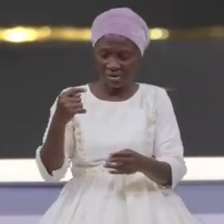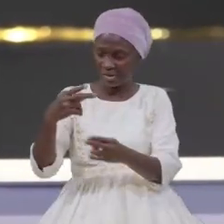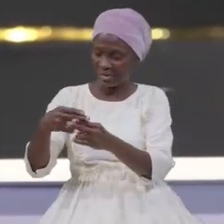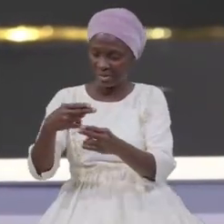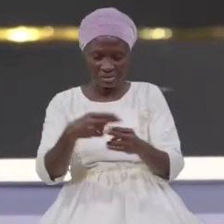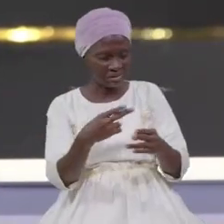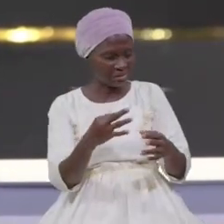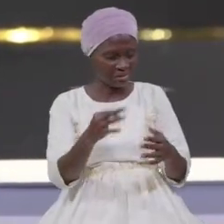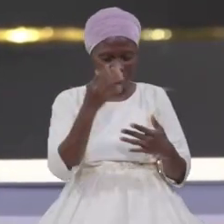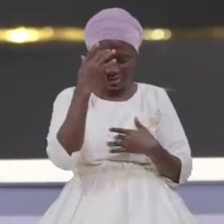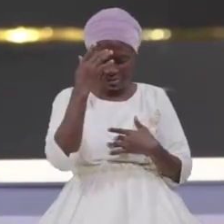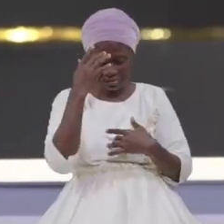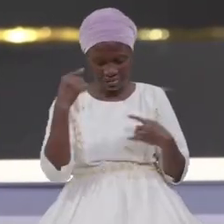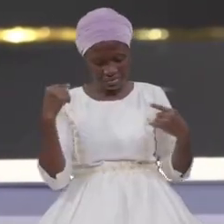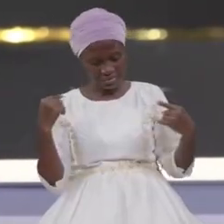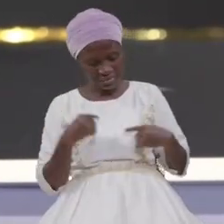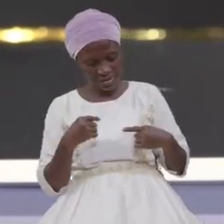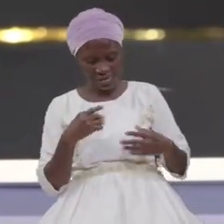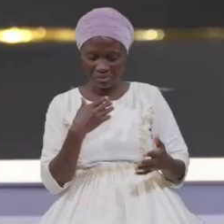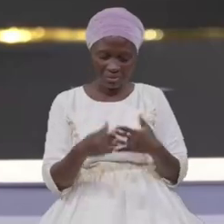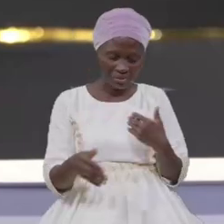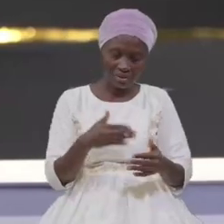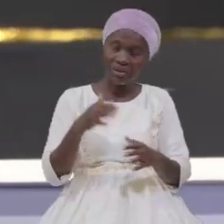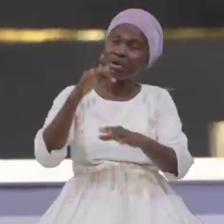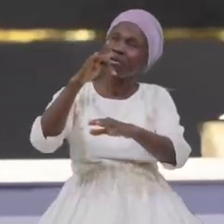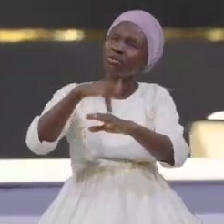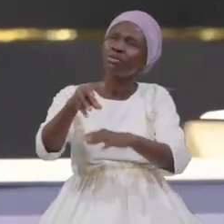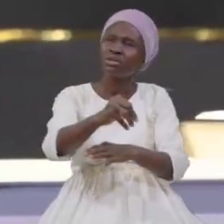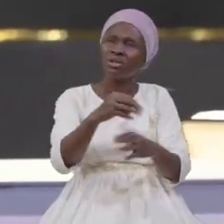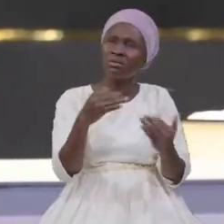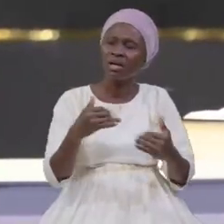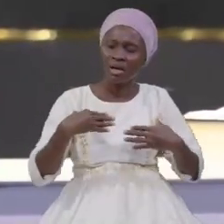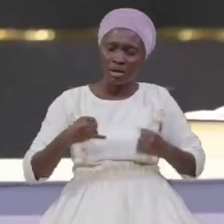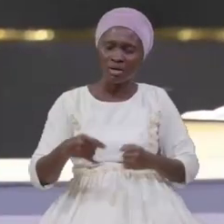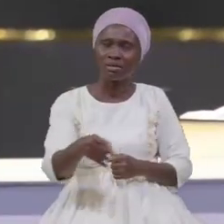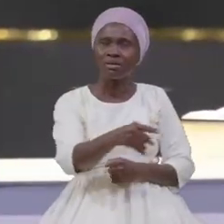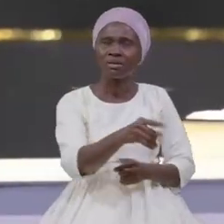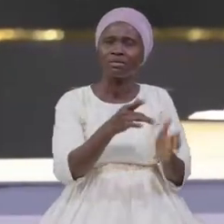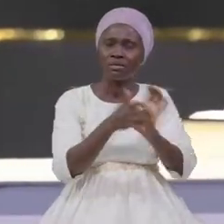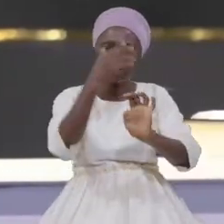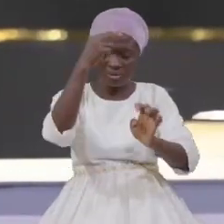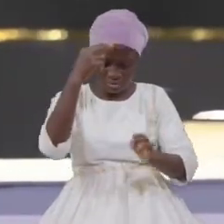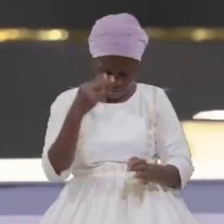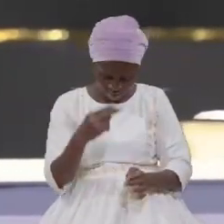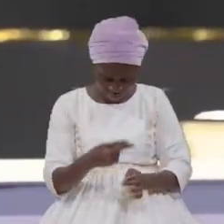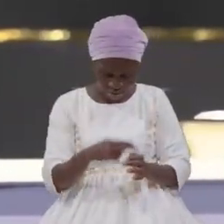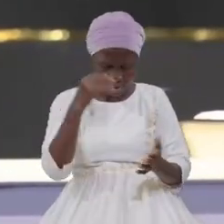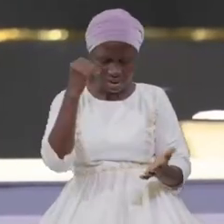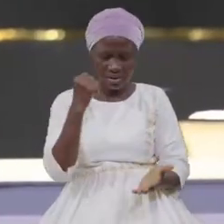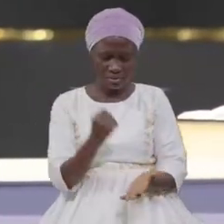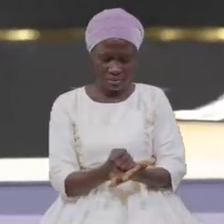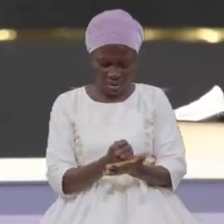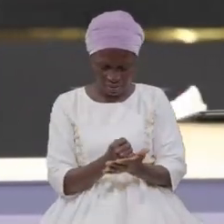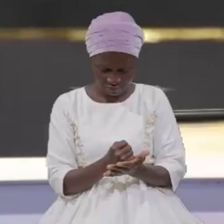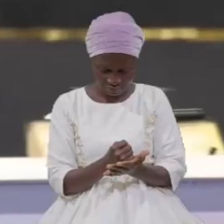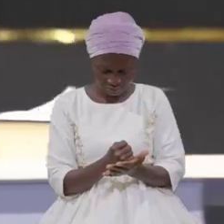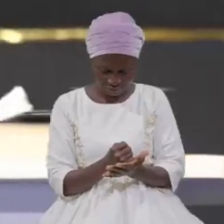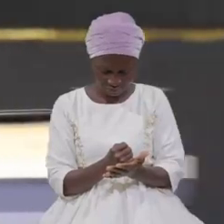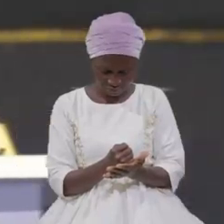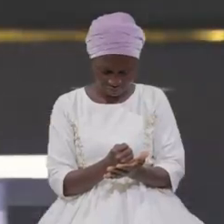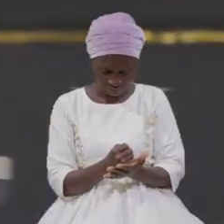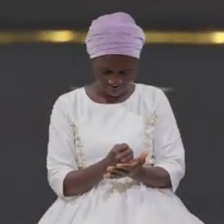description, douleur, quel que soit le nom, touche-les maintenant, guéris-les au nom de Jésus.